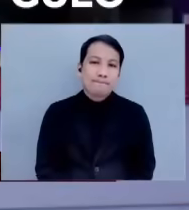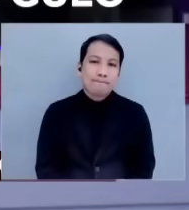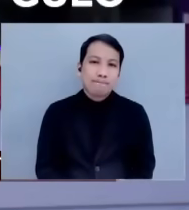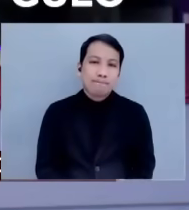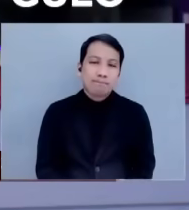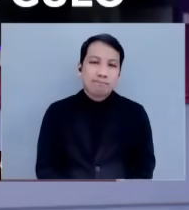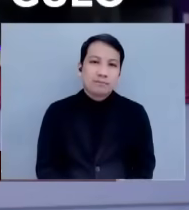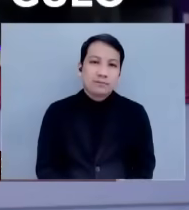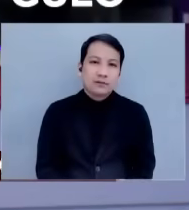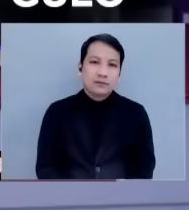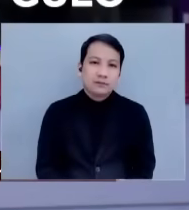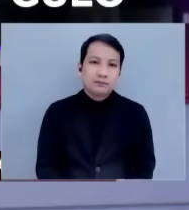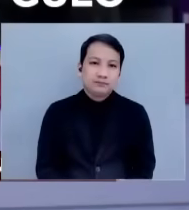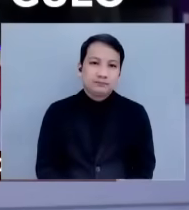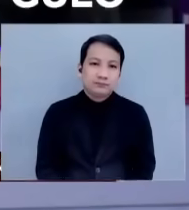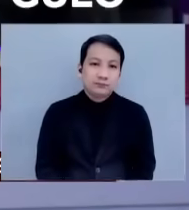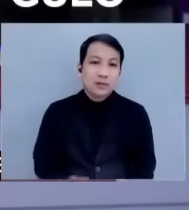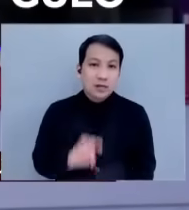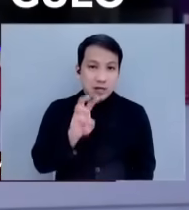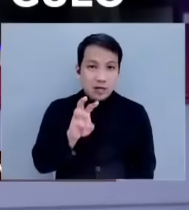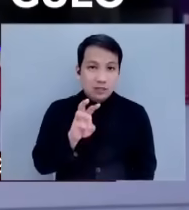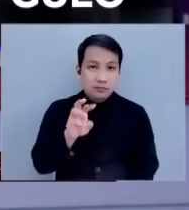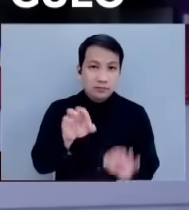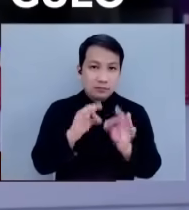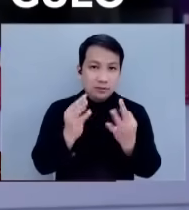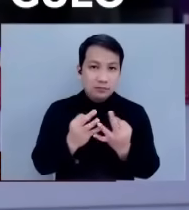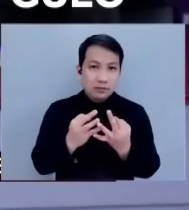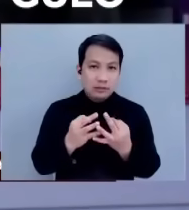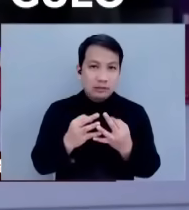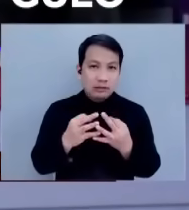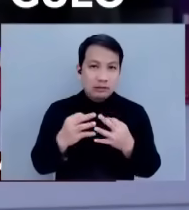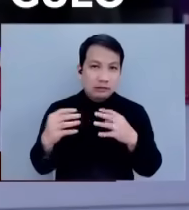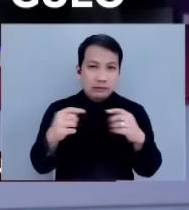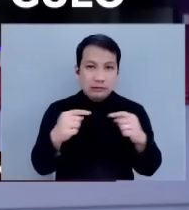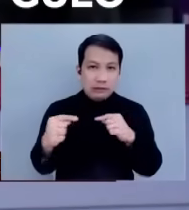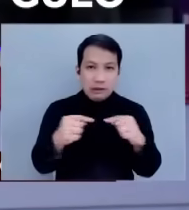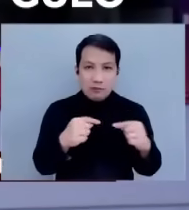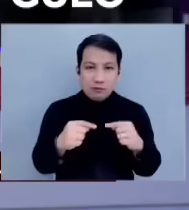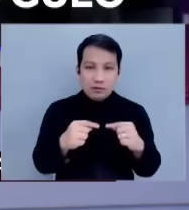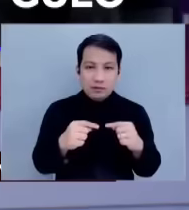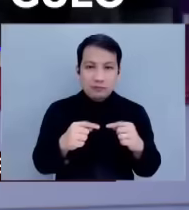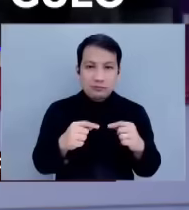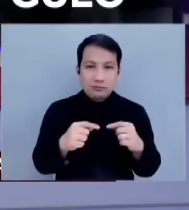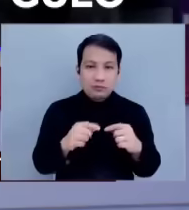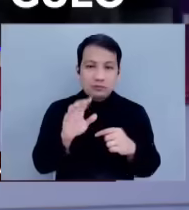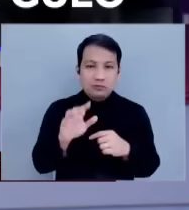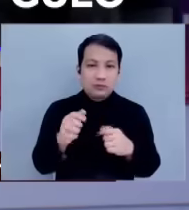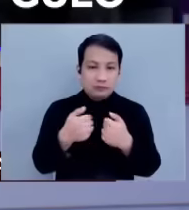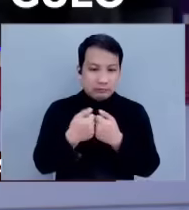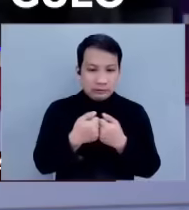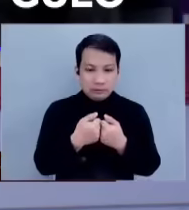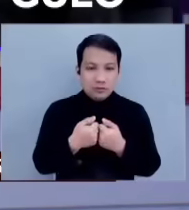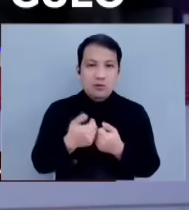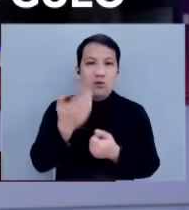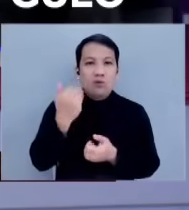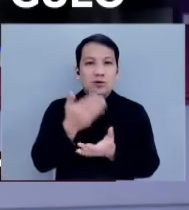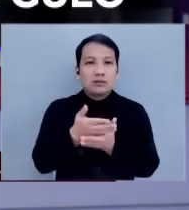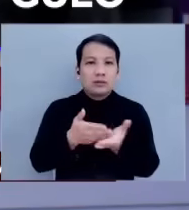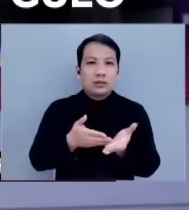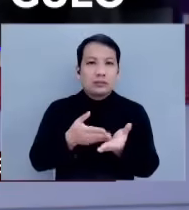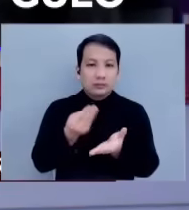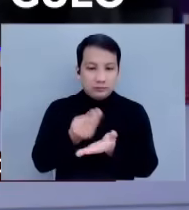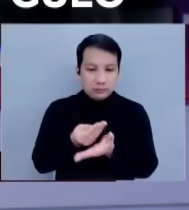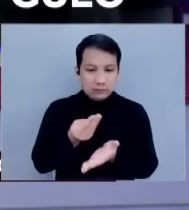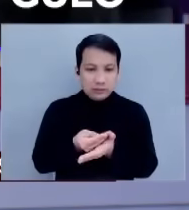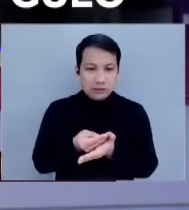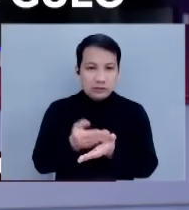Nagrambulan ang anim na pamilya sa Davao City. Ang punot dulo daw ng gulo, hatian sa pera na kanilang napamaskuhan.